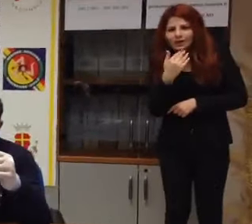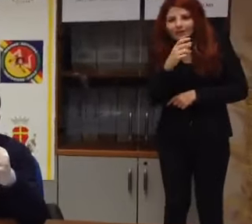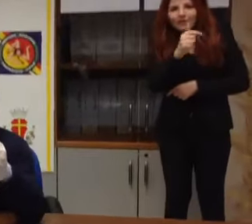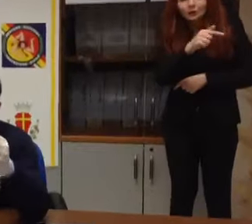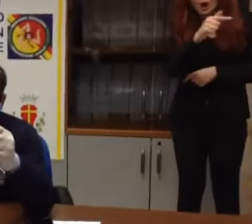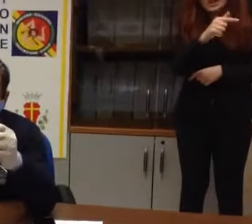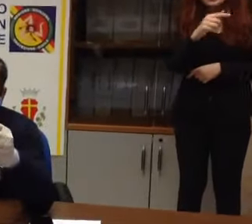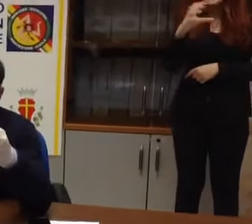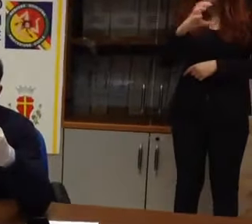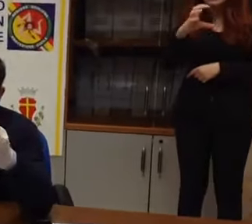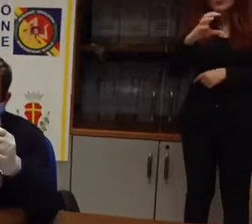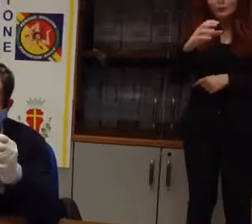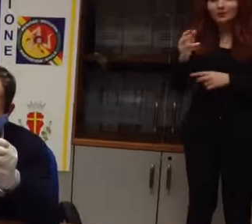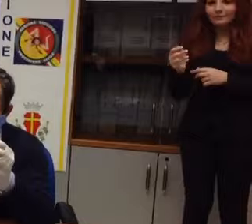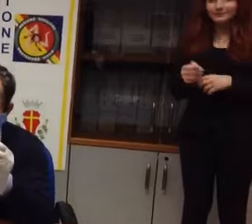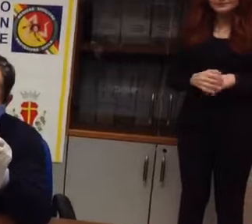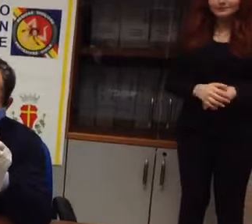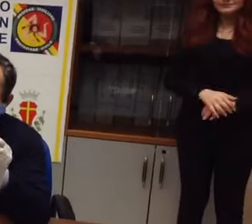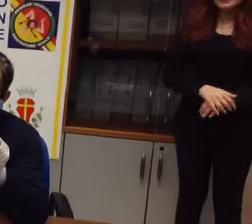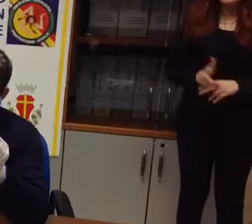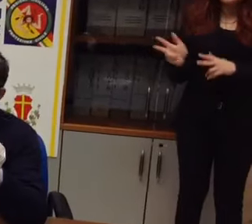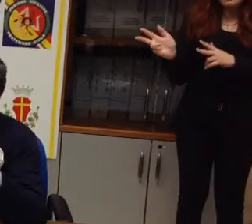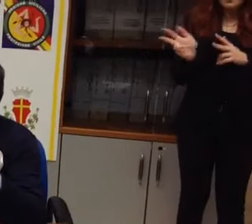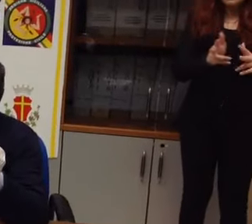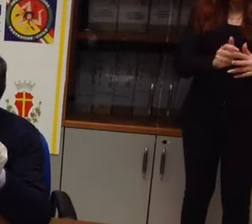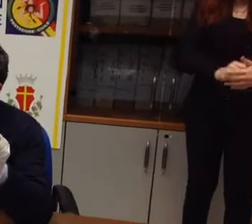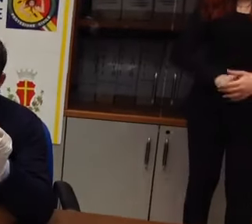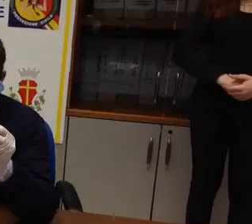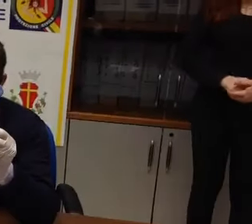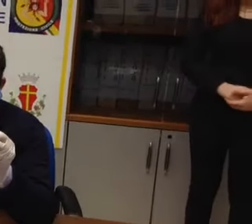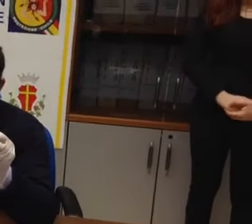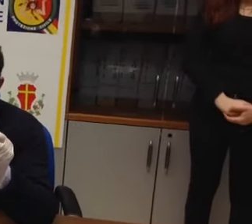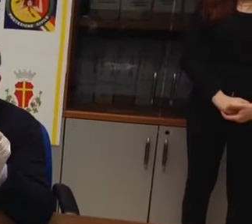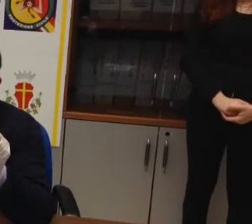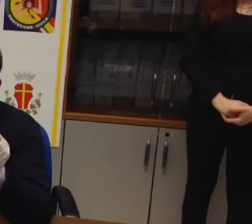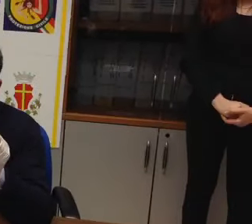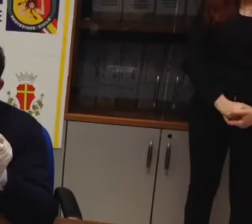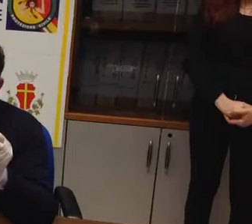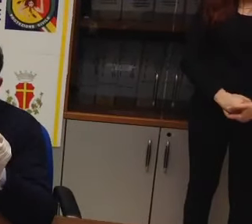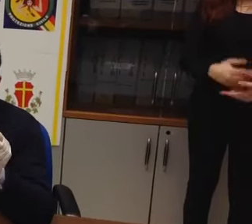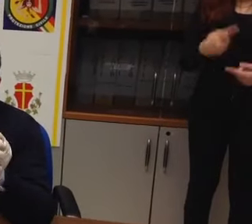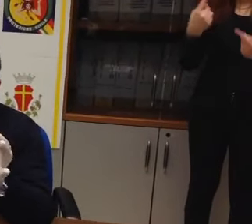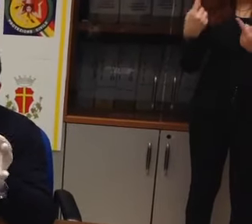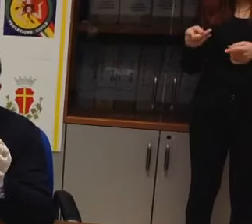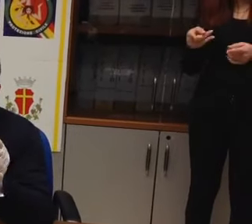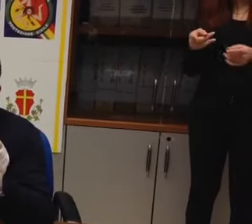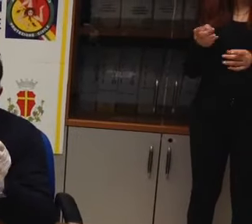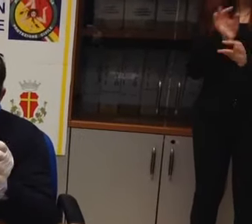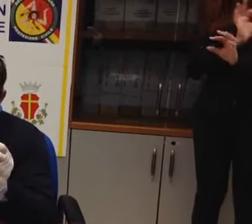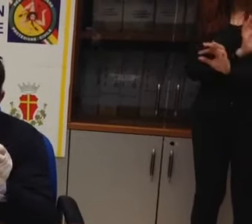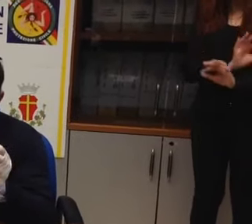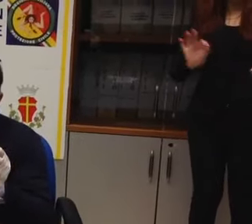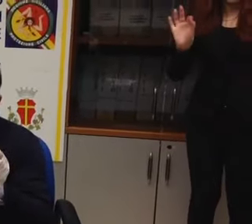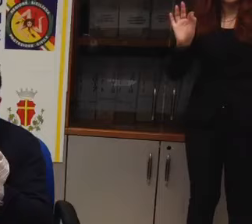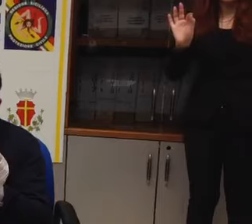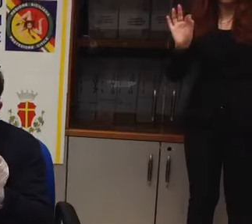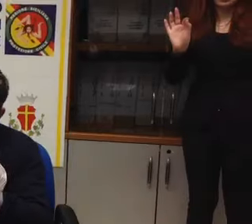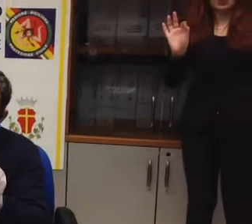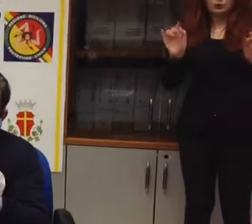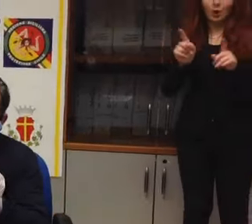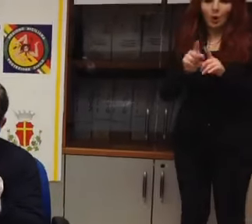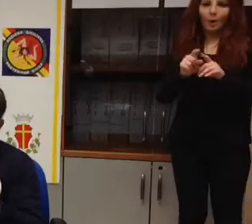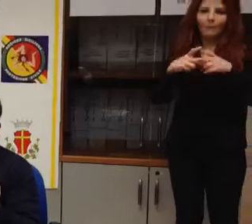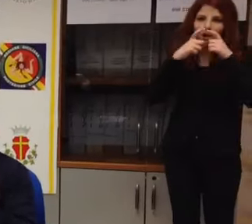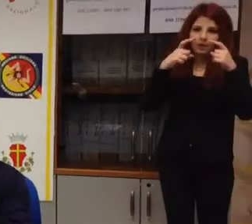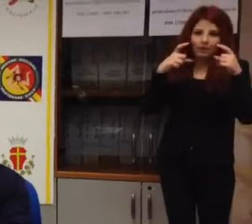A Tony Crisafulli, vedete, è ancora qui nella confezione, no, non l'ho toccata, ora la